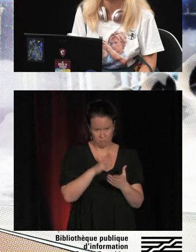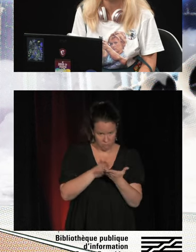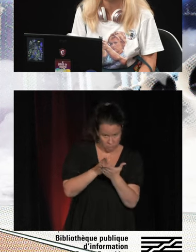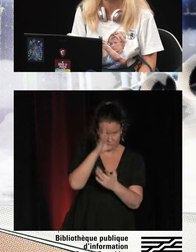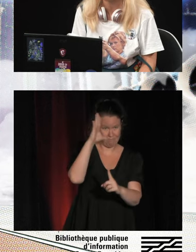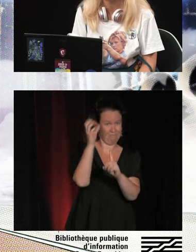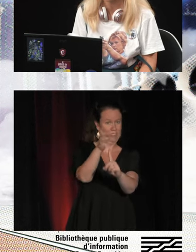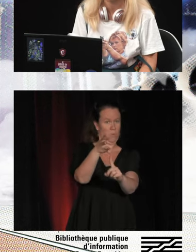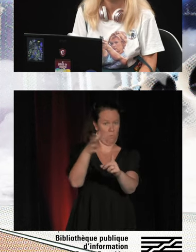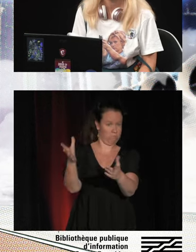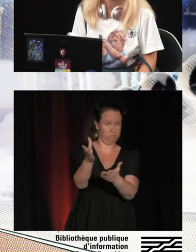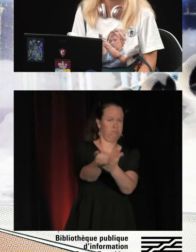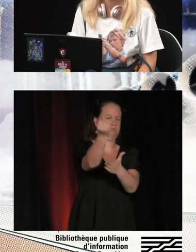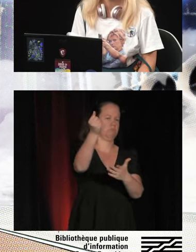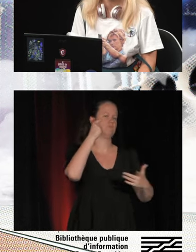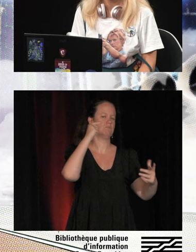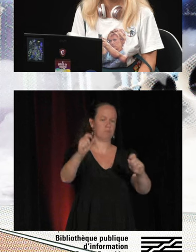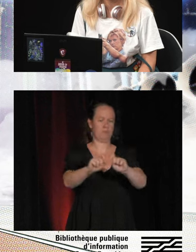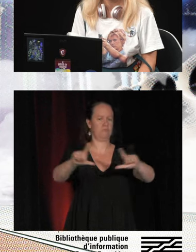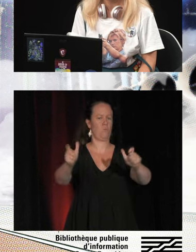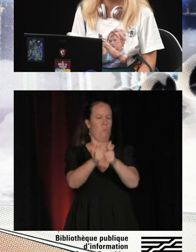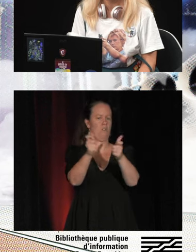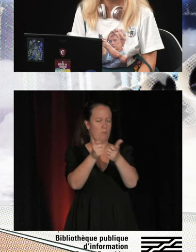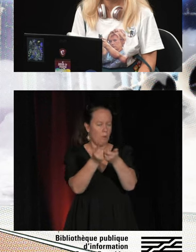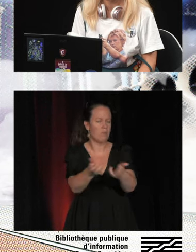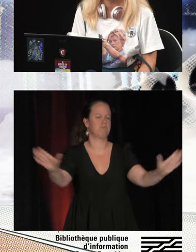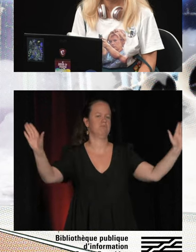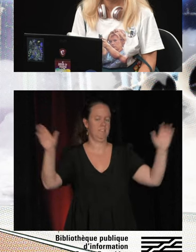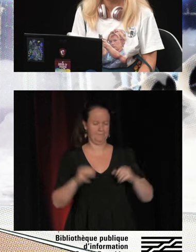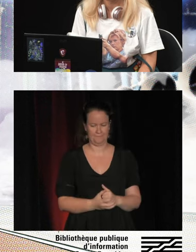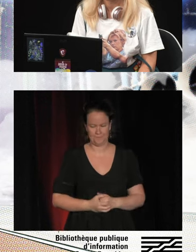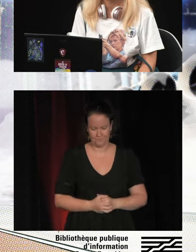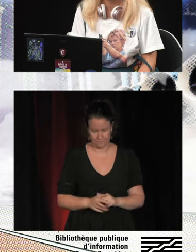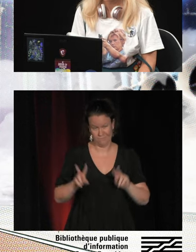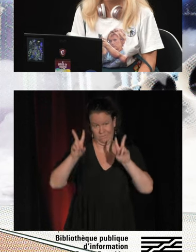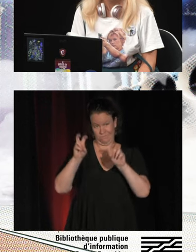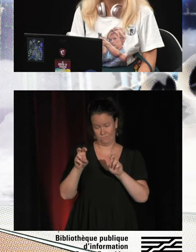quête et aller délivrer le royaume d'Hyrule. Et un randomizer, donc qu'est-ce que c'est ? C'est un...